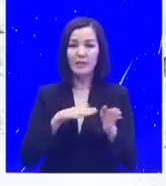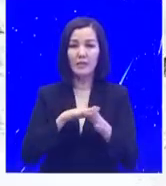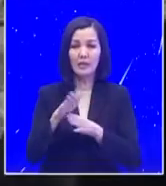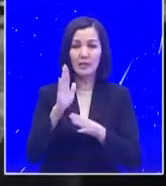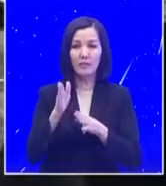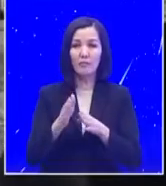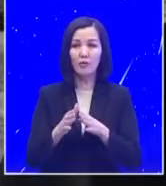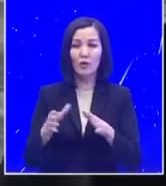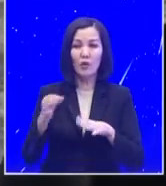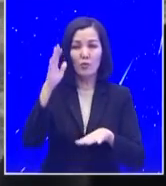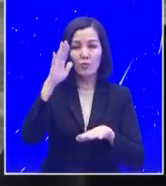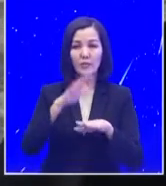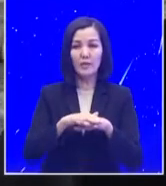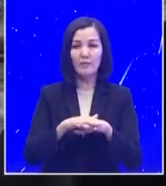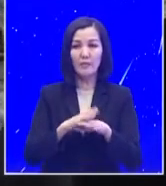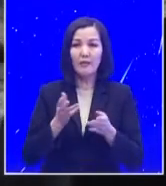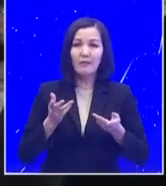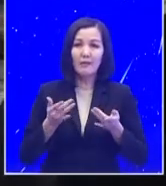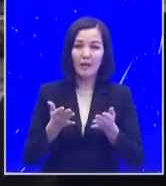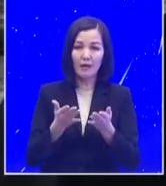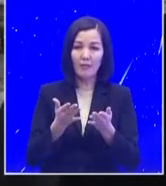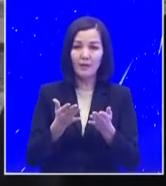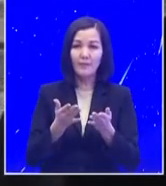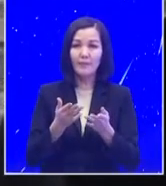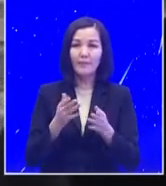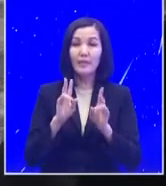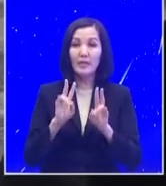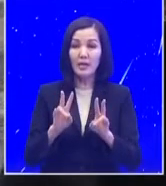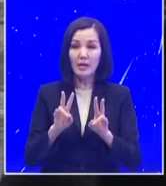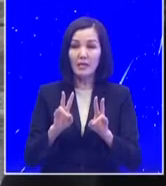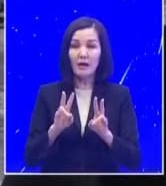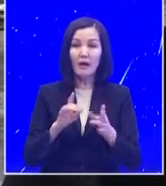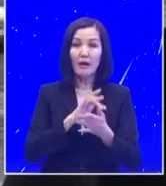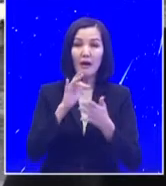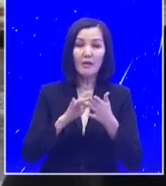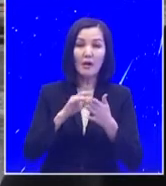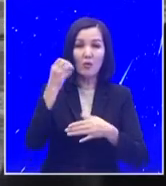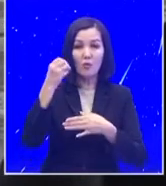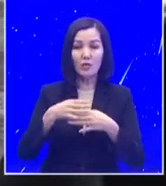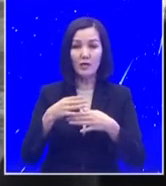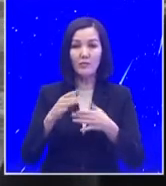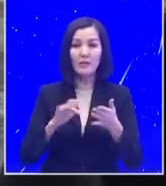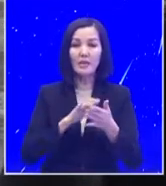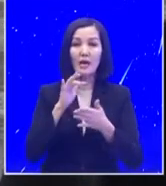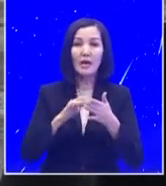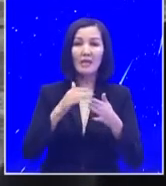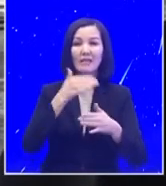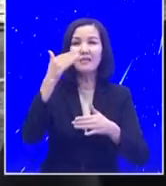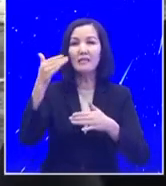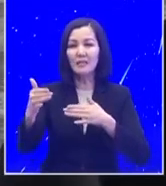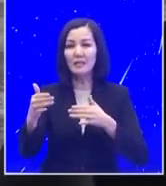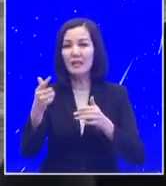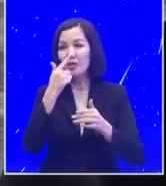аспақ. Облыс әкімінің қойып отқан талабы тек қана қала орталығы емес, қаланың сыртындағы осы мүлдек аудандар.